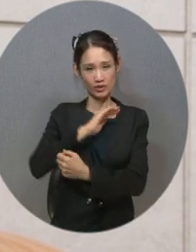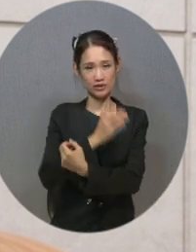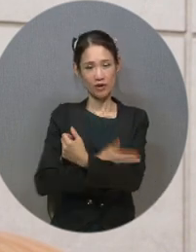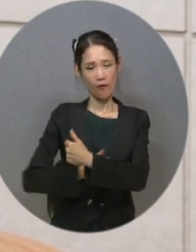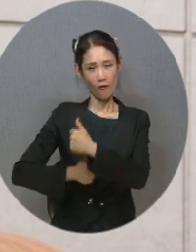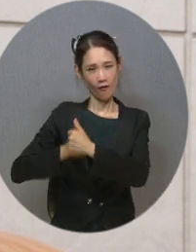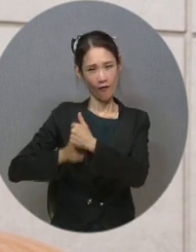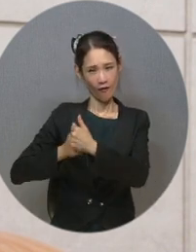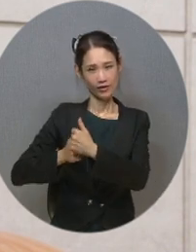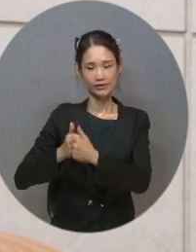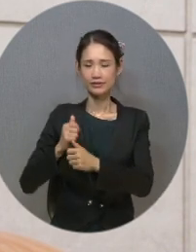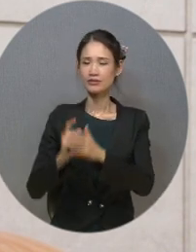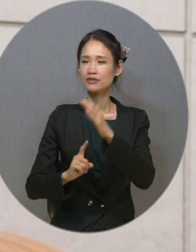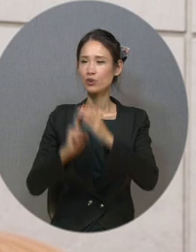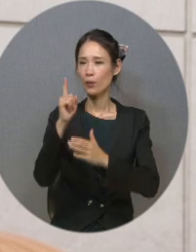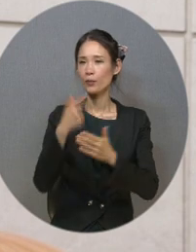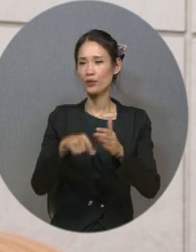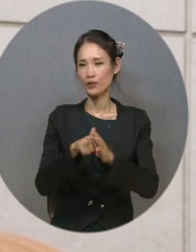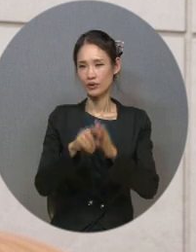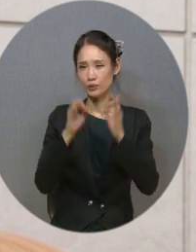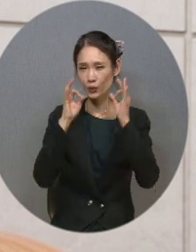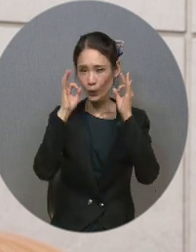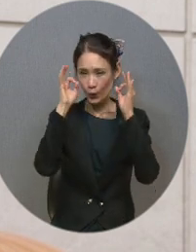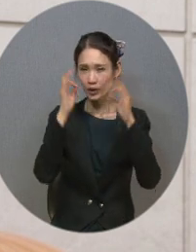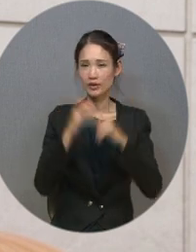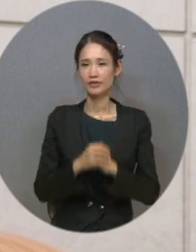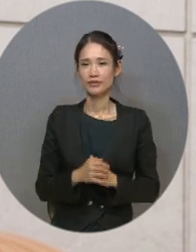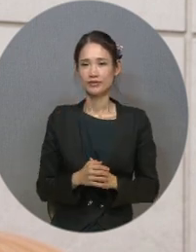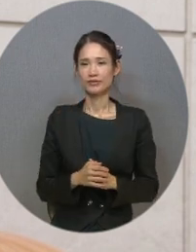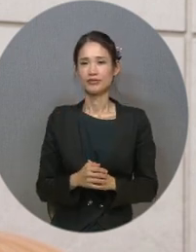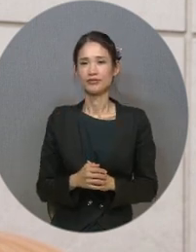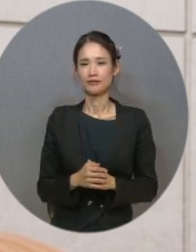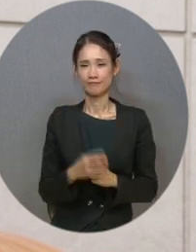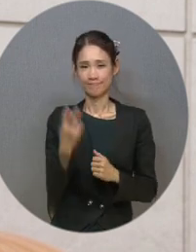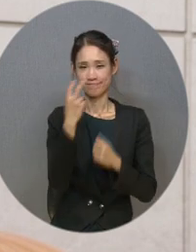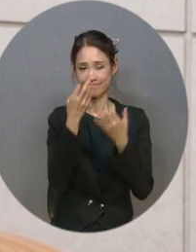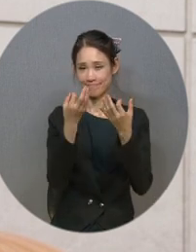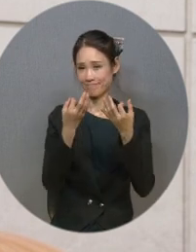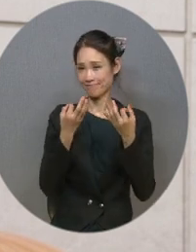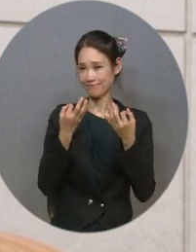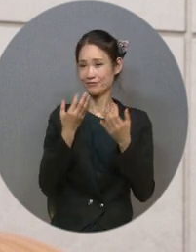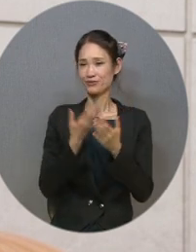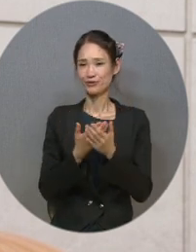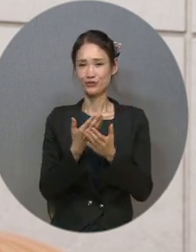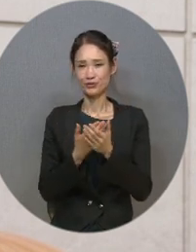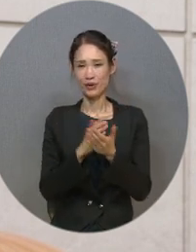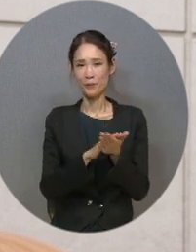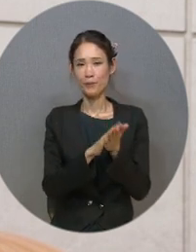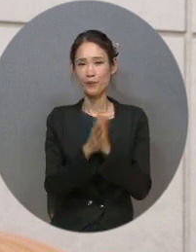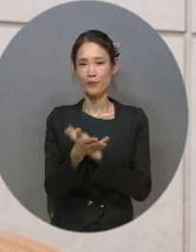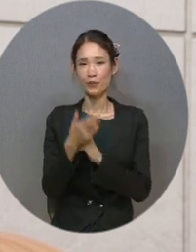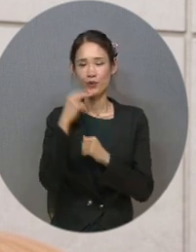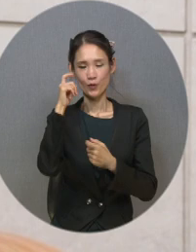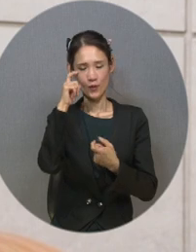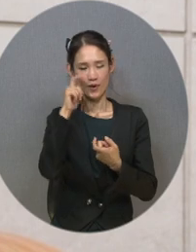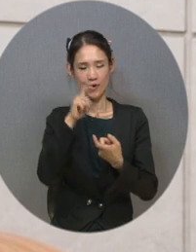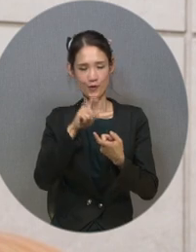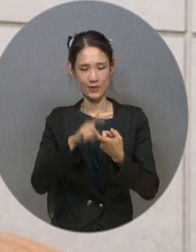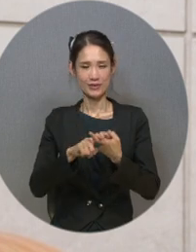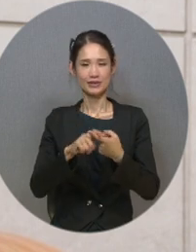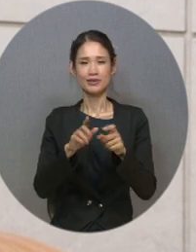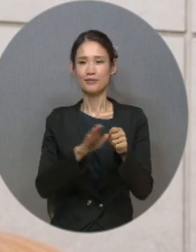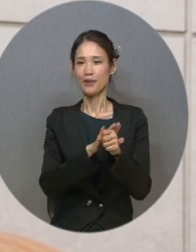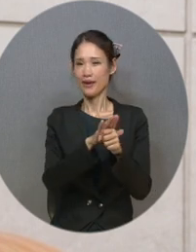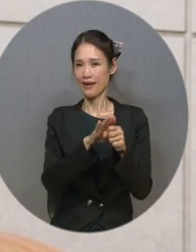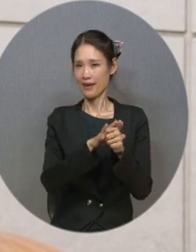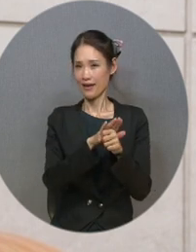획기적으로 높이도록 노력하겠습니다. 지켜봐 주시고 변함없이 관심과